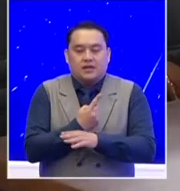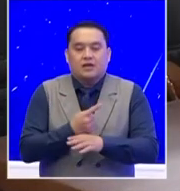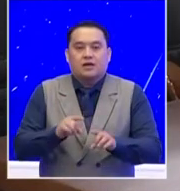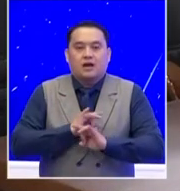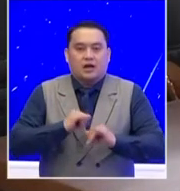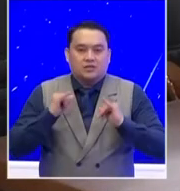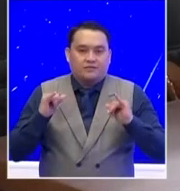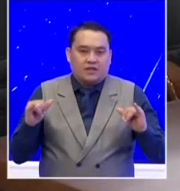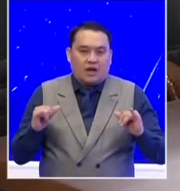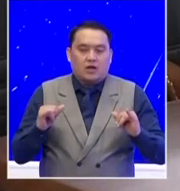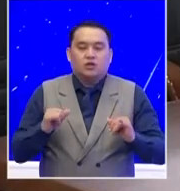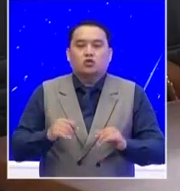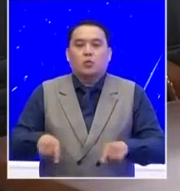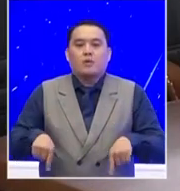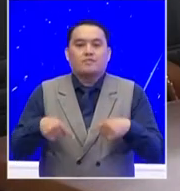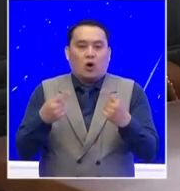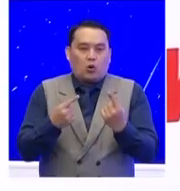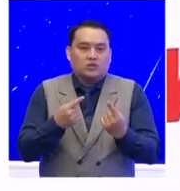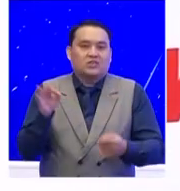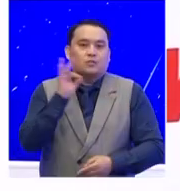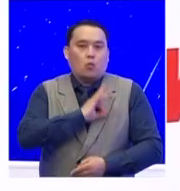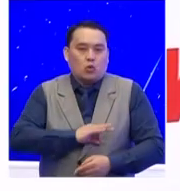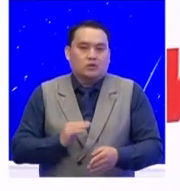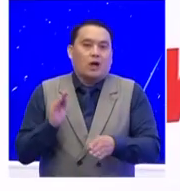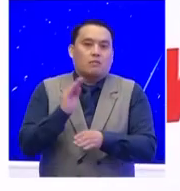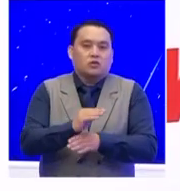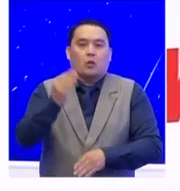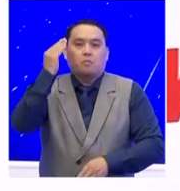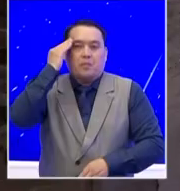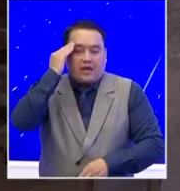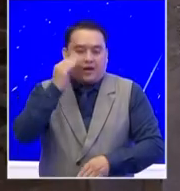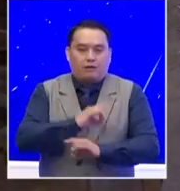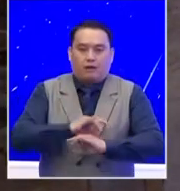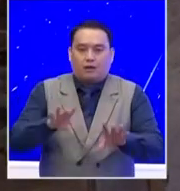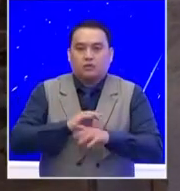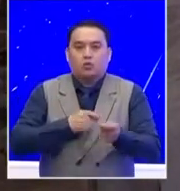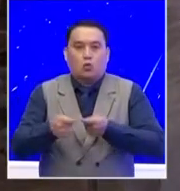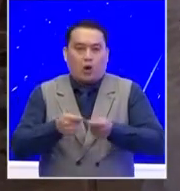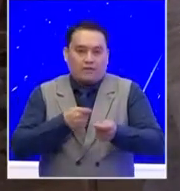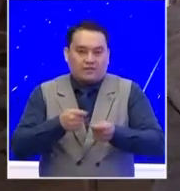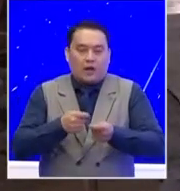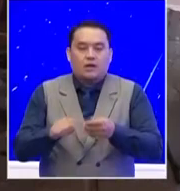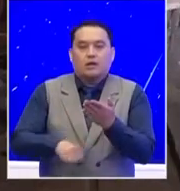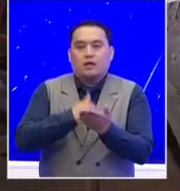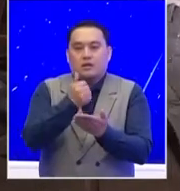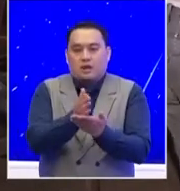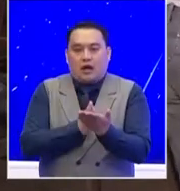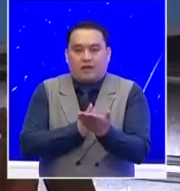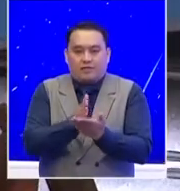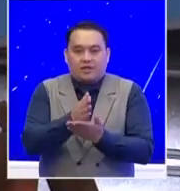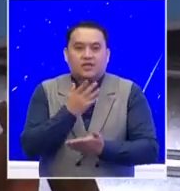развития. Чтобы не сбавлять темпов, необходимо применять ряд дополнительных мер, считают в правительстве. Одним из приоритетных